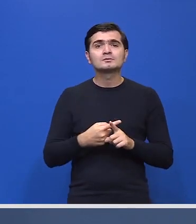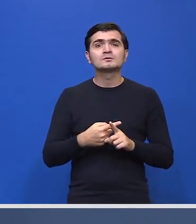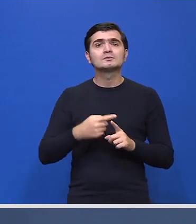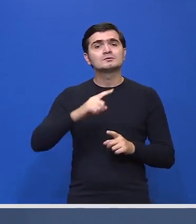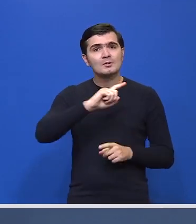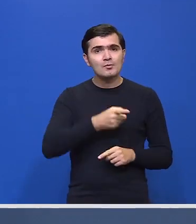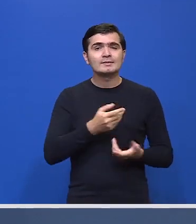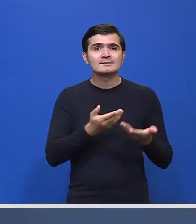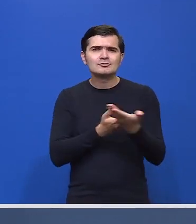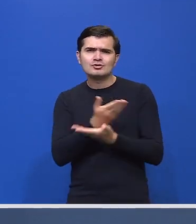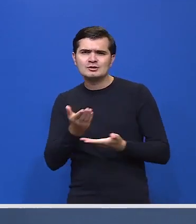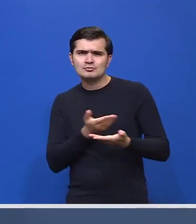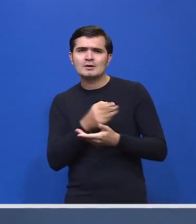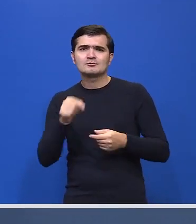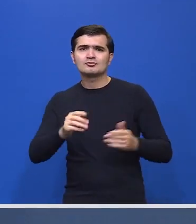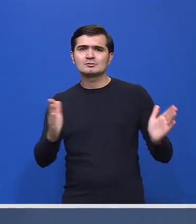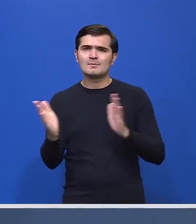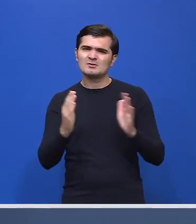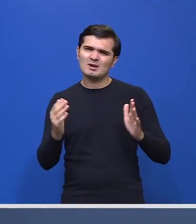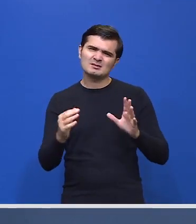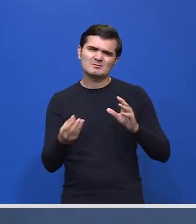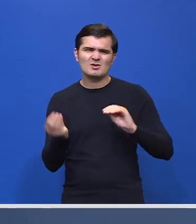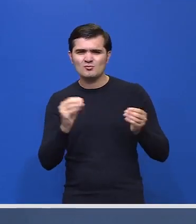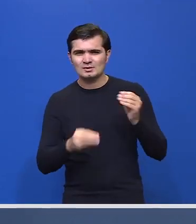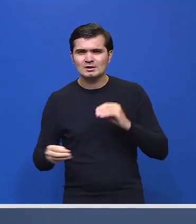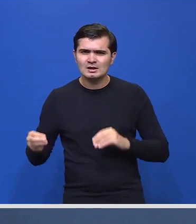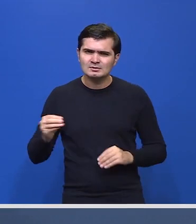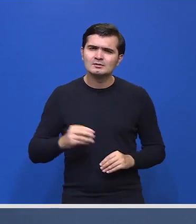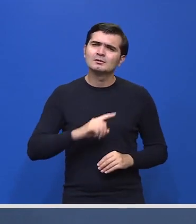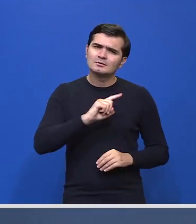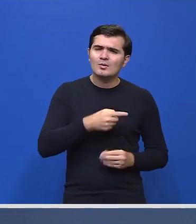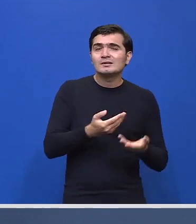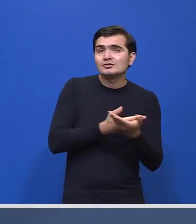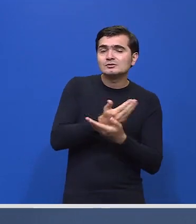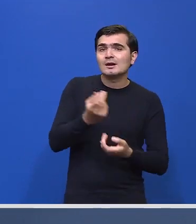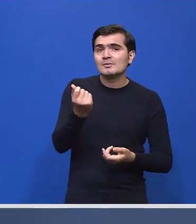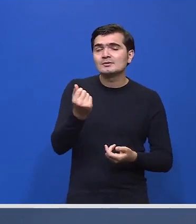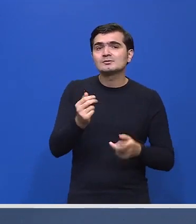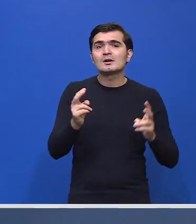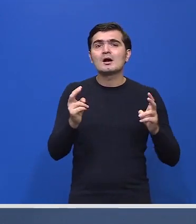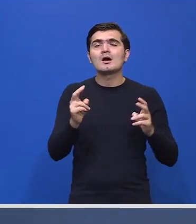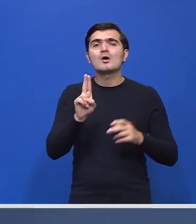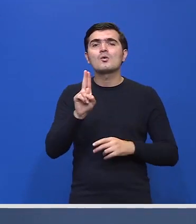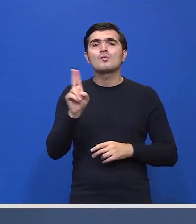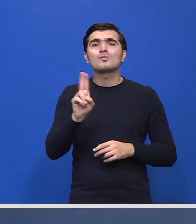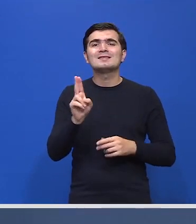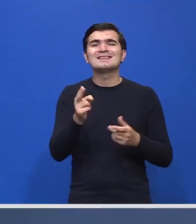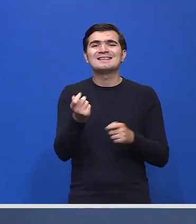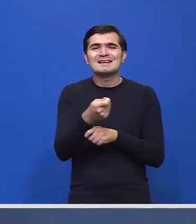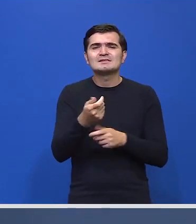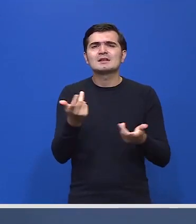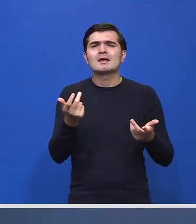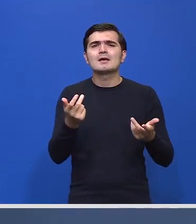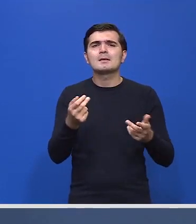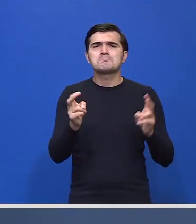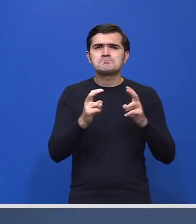poată gestiona, cum am spus, în această perioadă destul de complicată, prețurile la utilitățile publice. De asemenea,